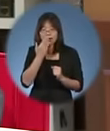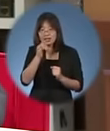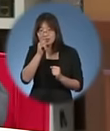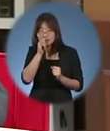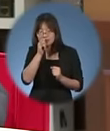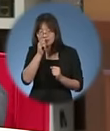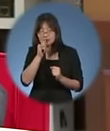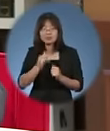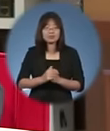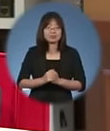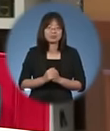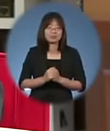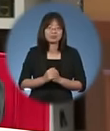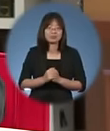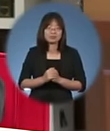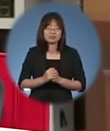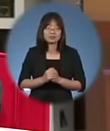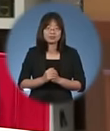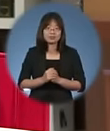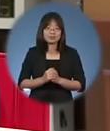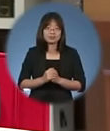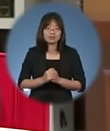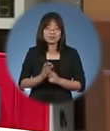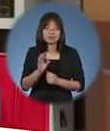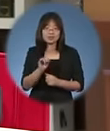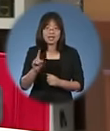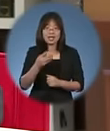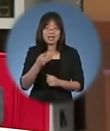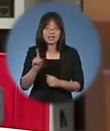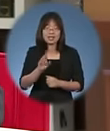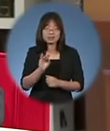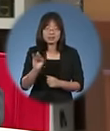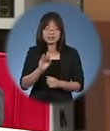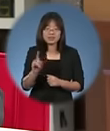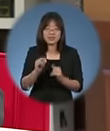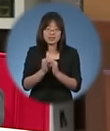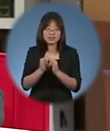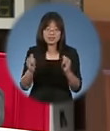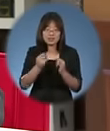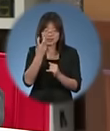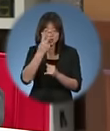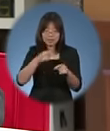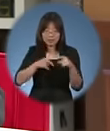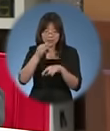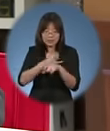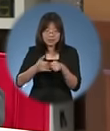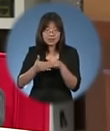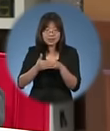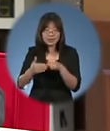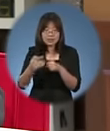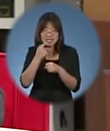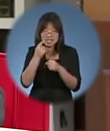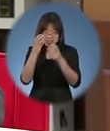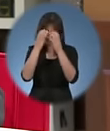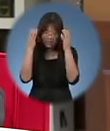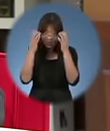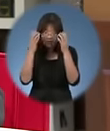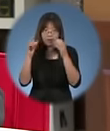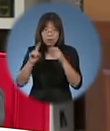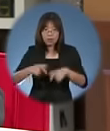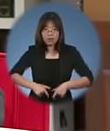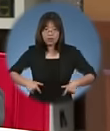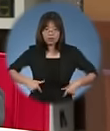다 공존하는, 왜냐면 그 아랍인들이 지배했다고 했었기 때문에 아랍인들의 종교인 이슬람교는 굉장히 관용의